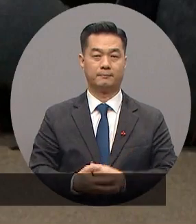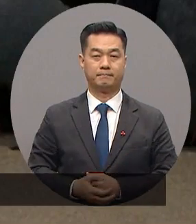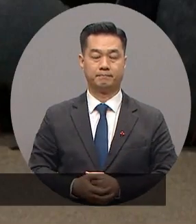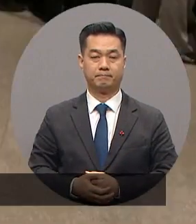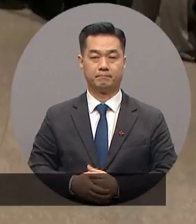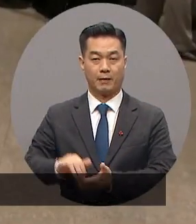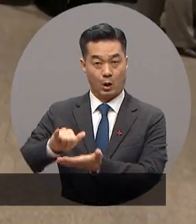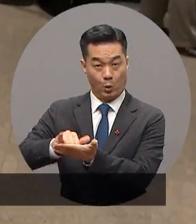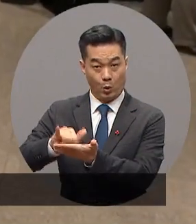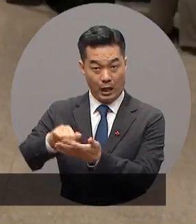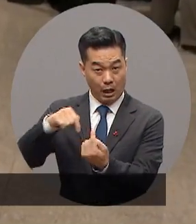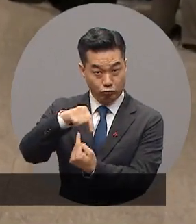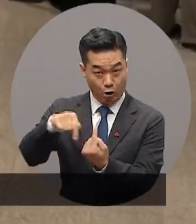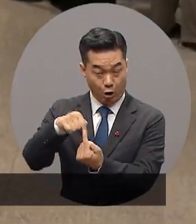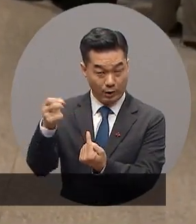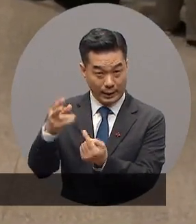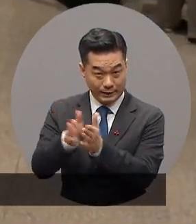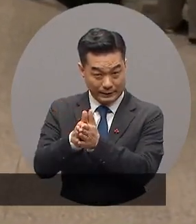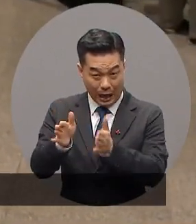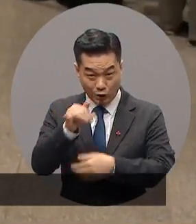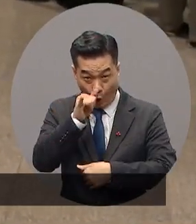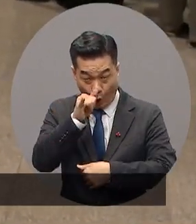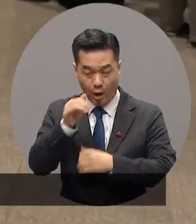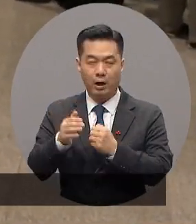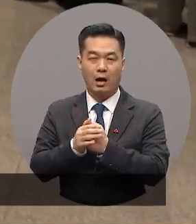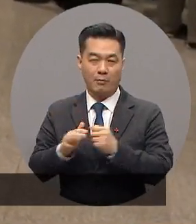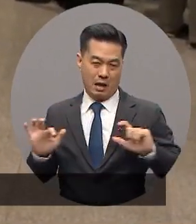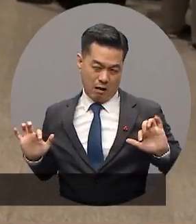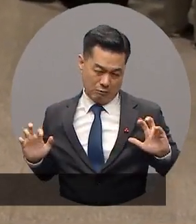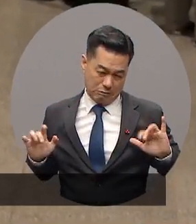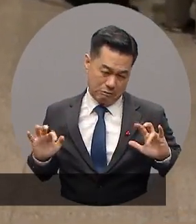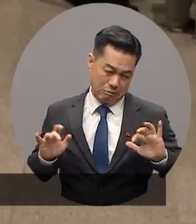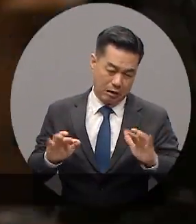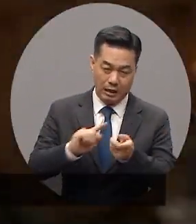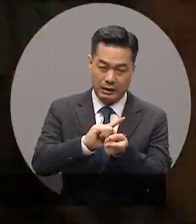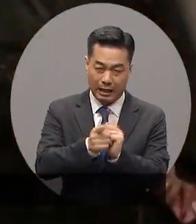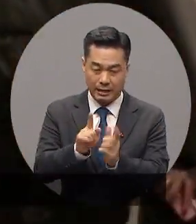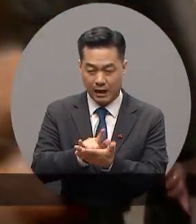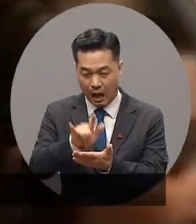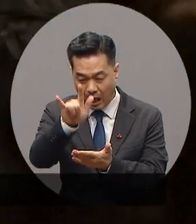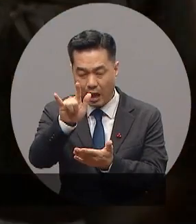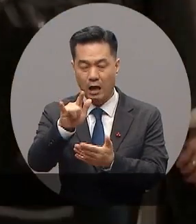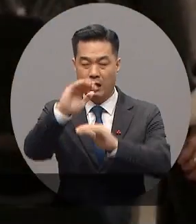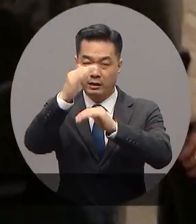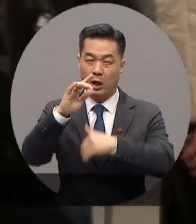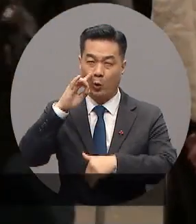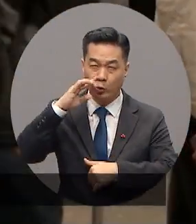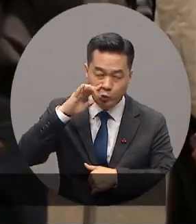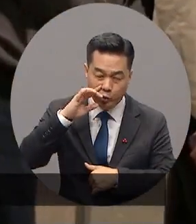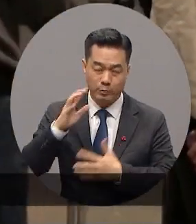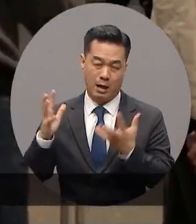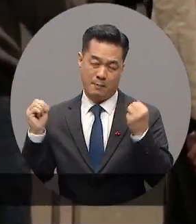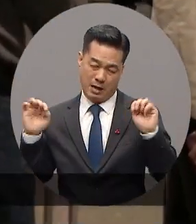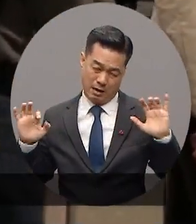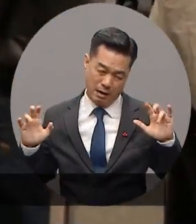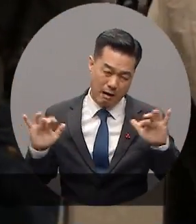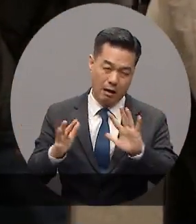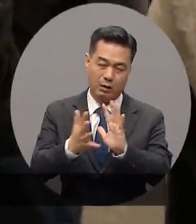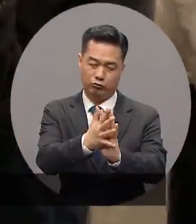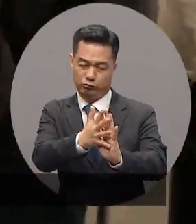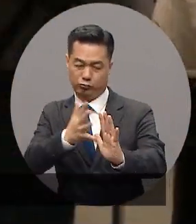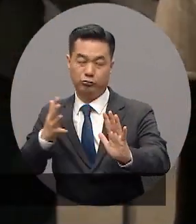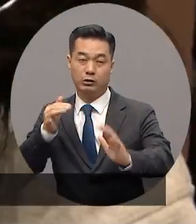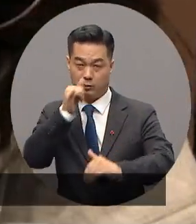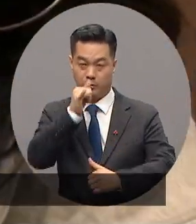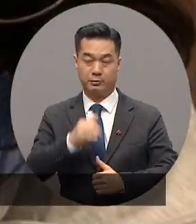공항 운영이 일부 재개됐다는 소식이 전해지자 공항에는 대체 항공편과 운항 현황을 알아보려는 이용객들로 긴 줄이